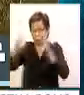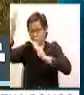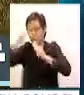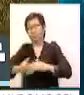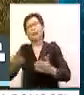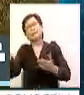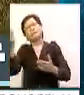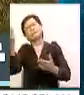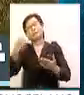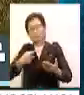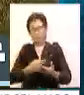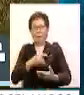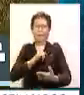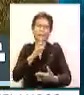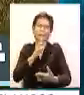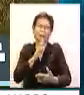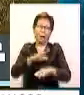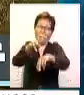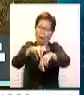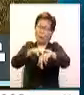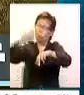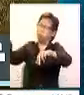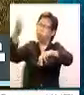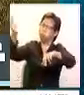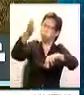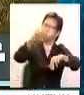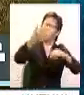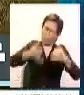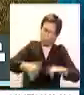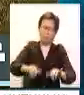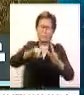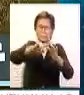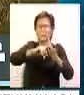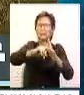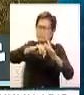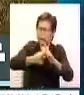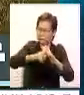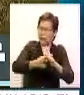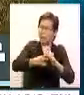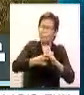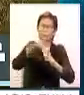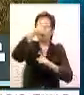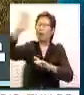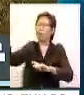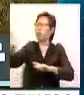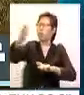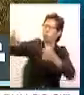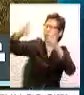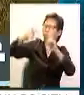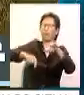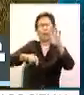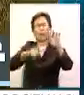amnya, seperti yang saya katakan tadi, amaran angin kencang masih lagi berkuat kuasa kerana tiupan angin bertiup dengan kencang